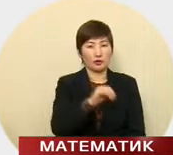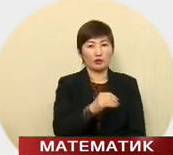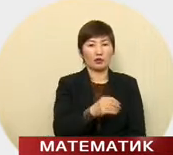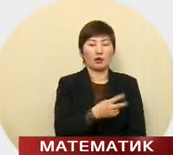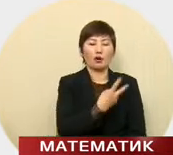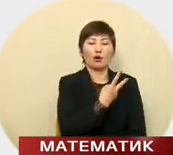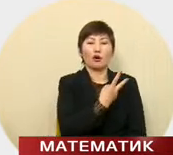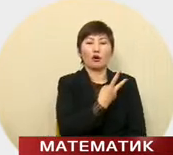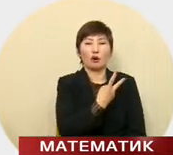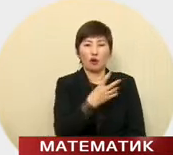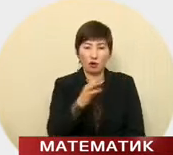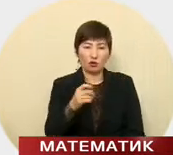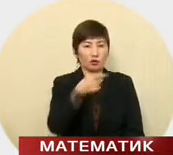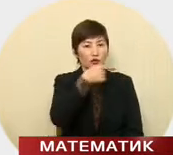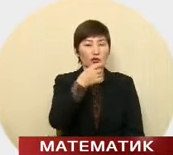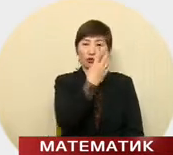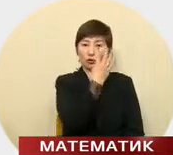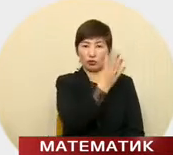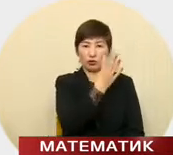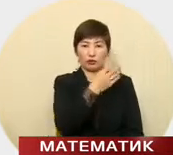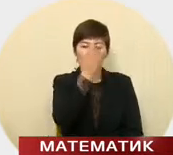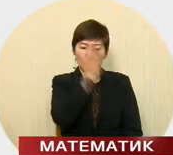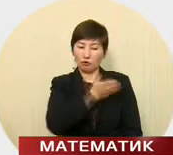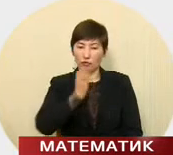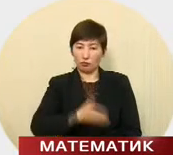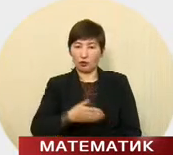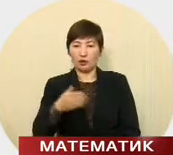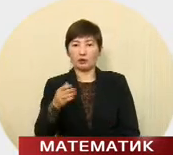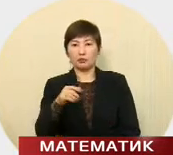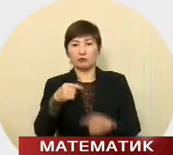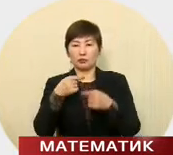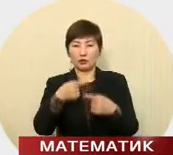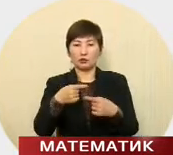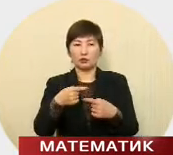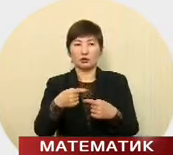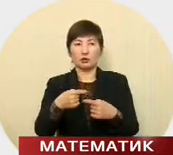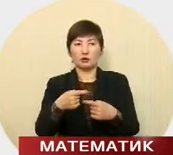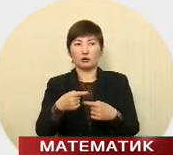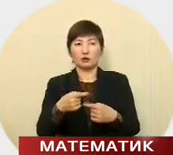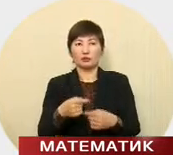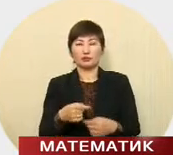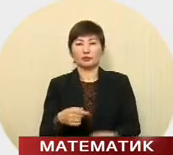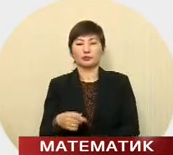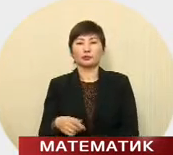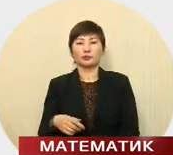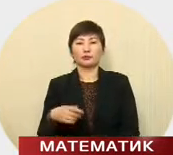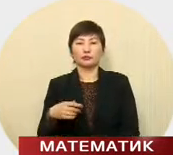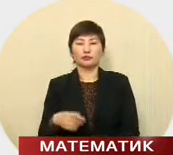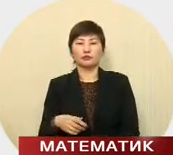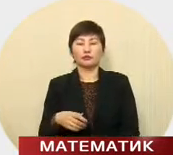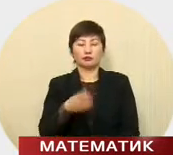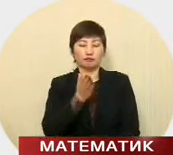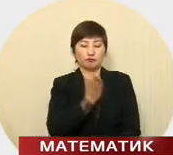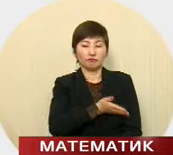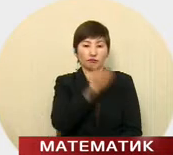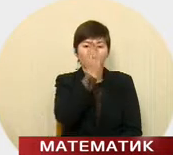20-ны 4 хэсгийг эзлэнэ. За бутархаг хураах юм бол өөрөөр хэлбэл бутархаг хөртөр хуваар 2-ыг зэрэг